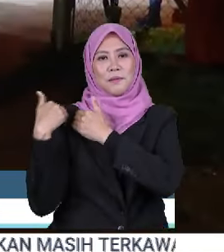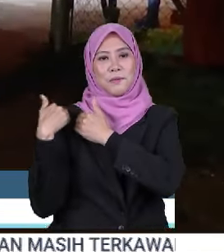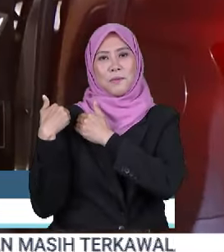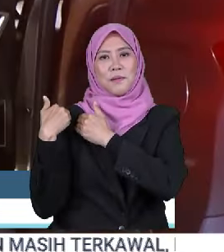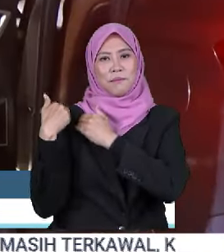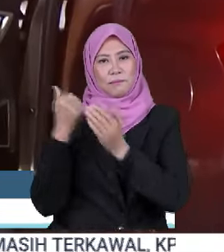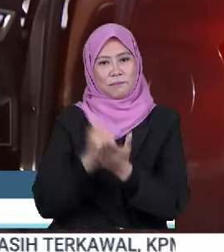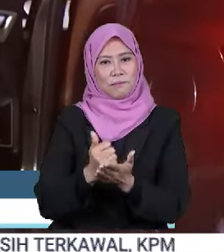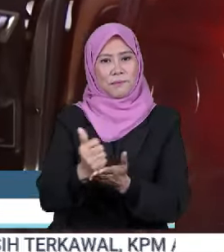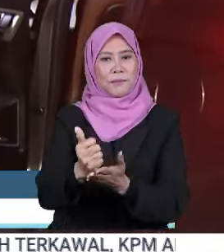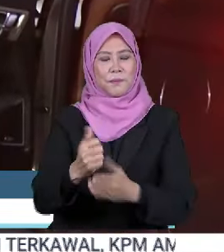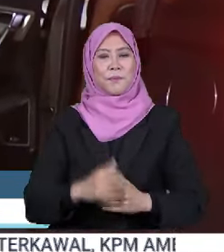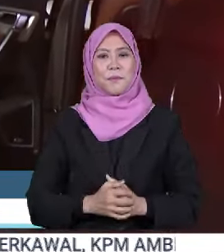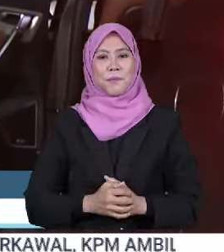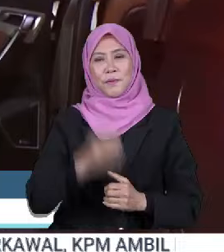jawab yang diamanahkan